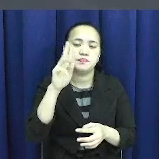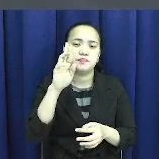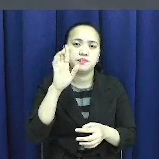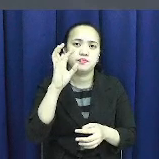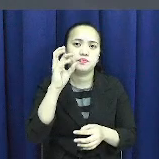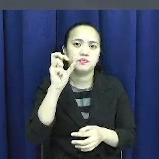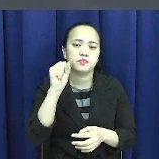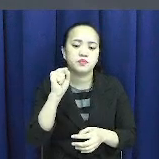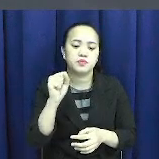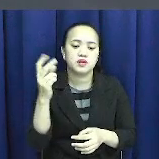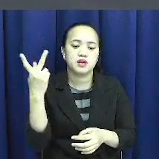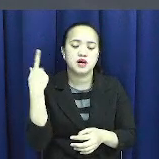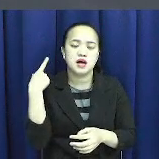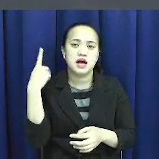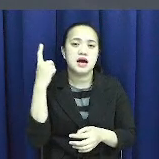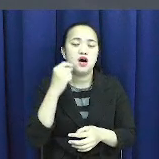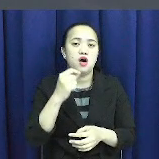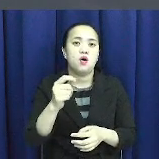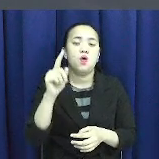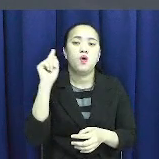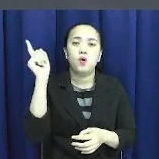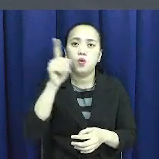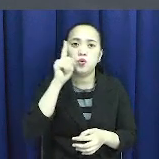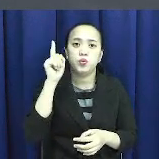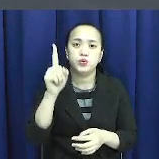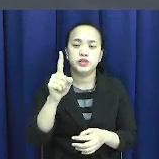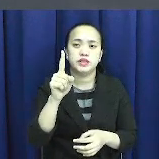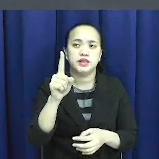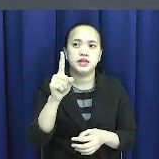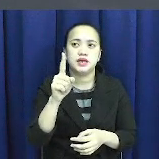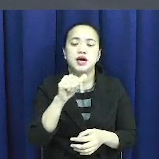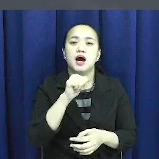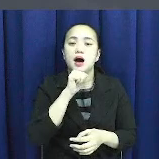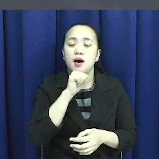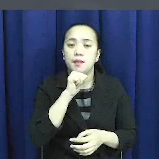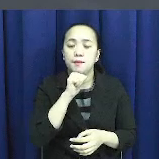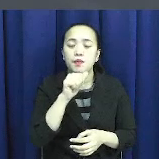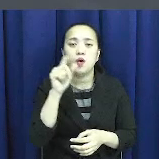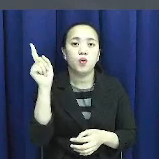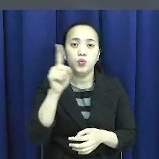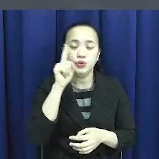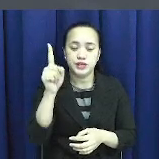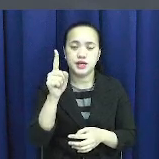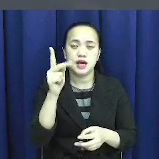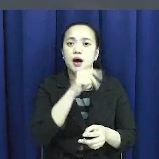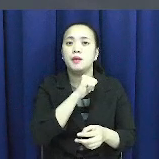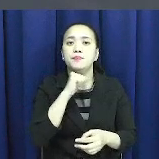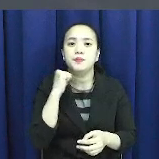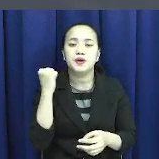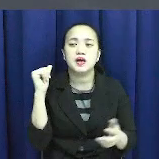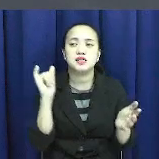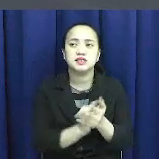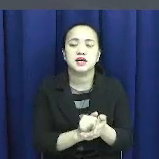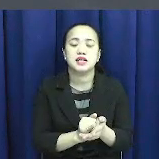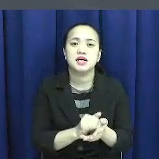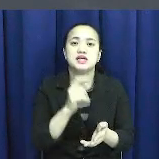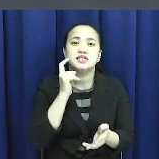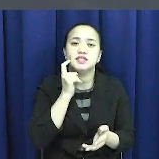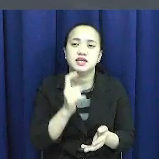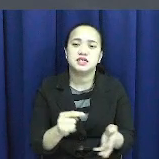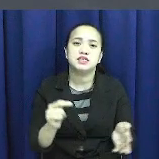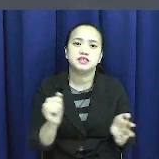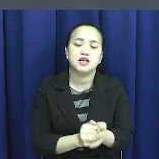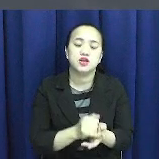karapatan na magdeklarang, "You are unhealthy, you are unfit, you are sick."